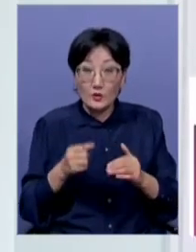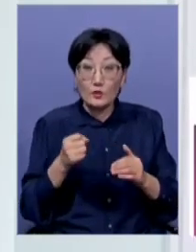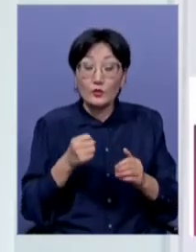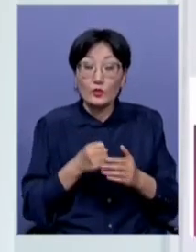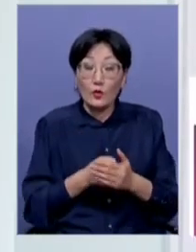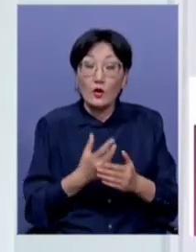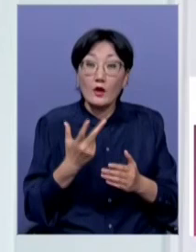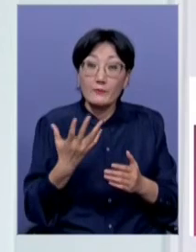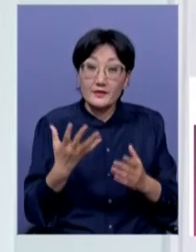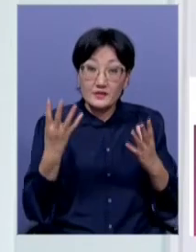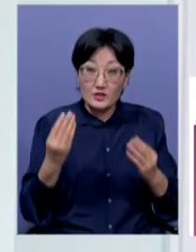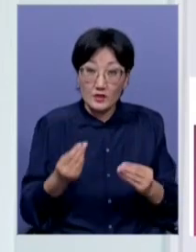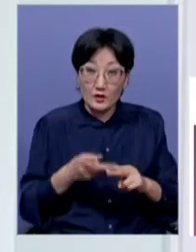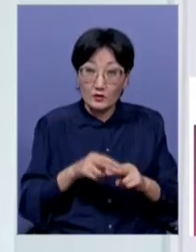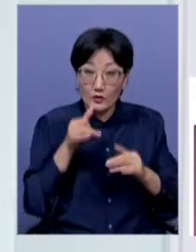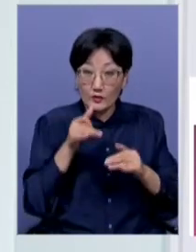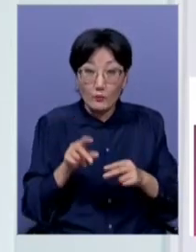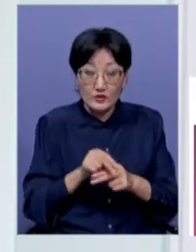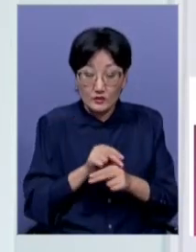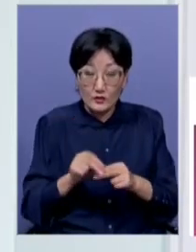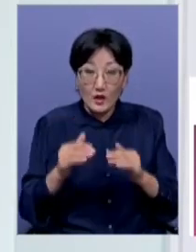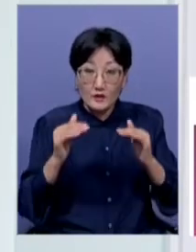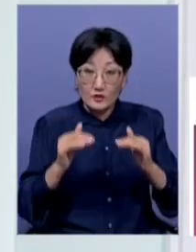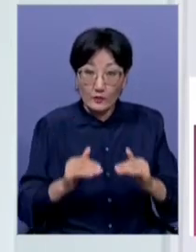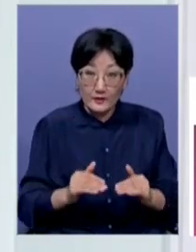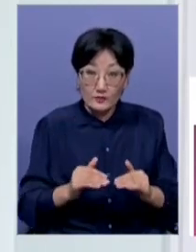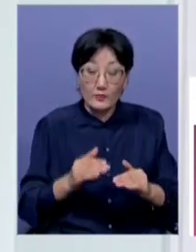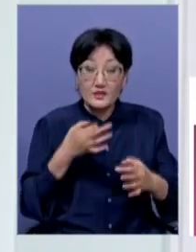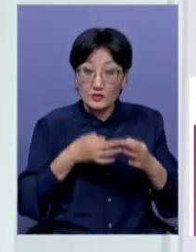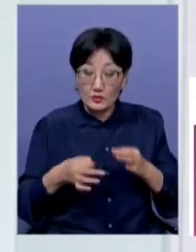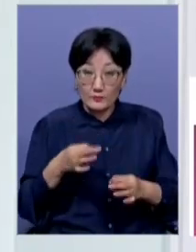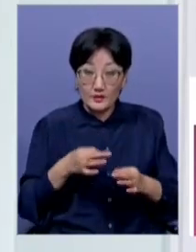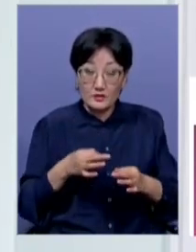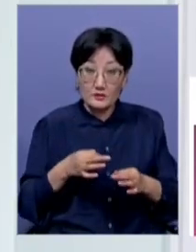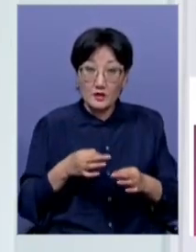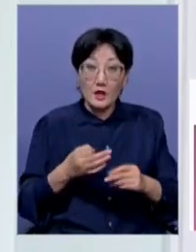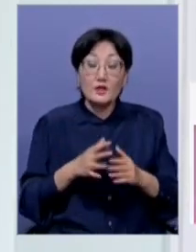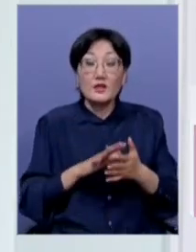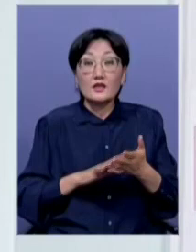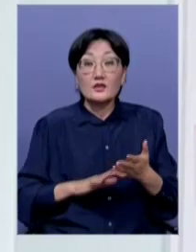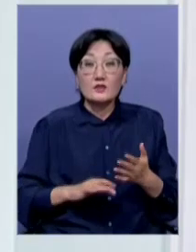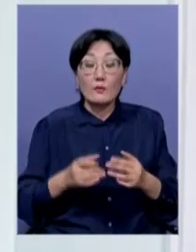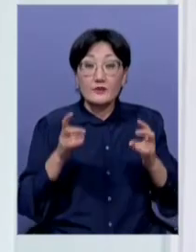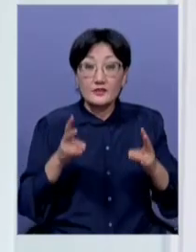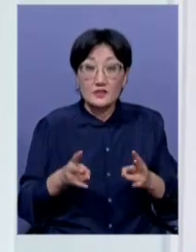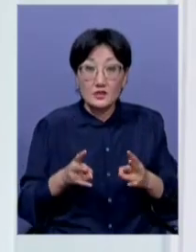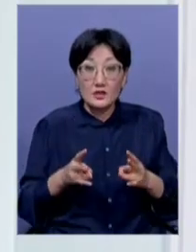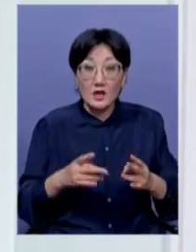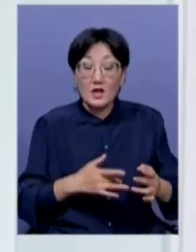дней, которые не поддаются лечению жаропонижающими препаратами иногда. Далее у нас идет поражение со